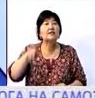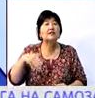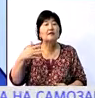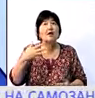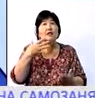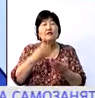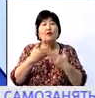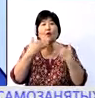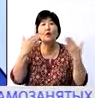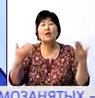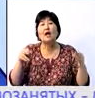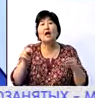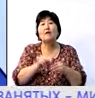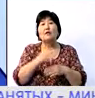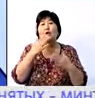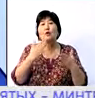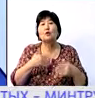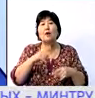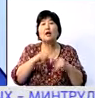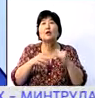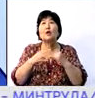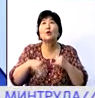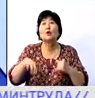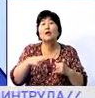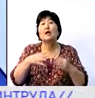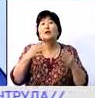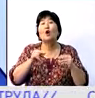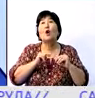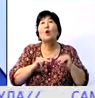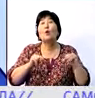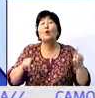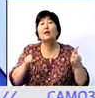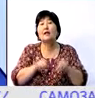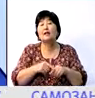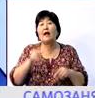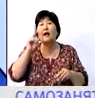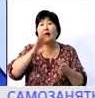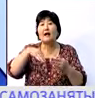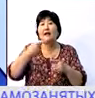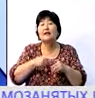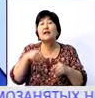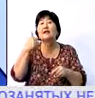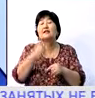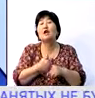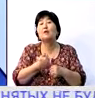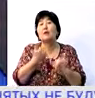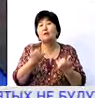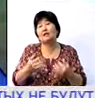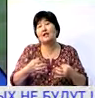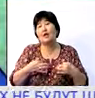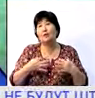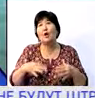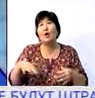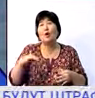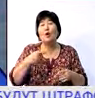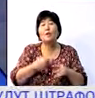своего народа, воспитывает любовь к родной земле. День учителя занимает особое место в календаре. Это один из самых почитаемых праздников.